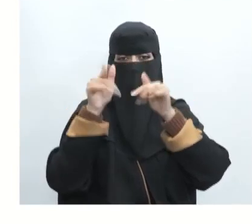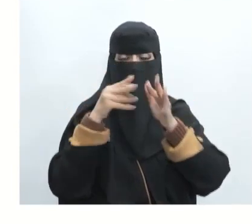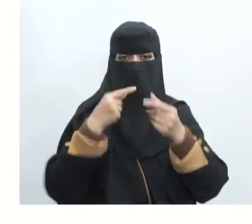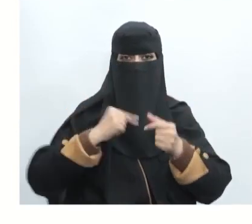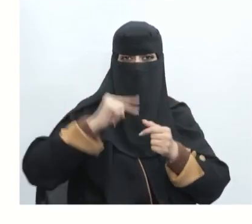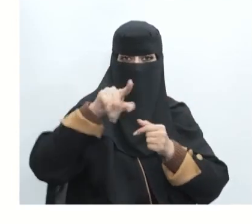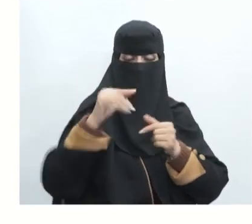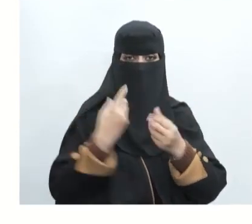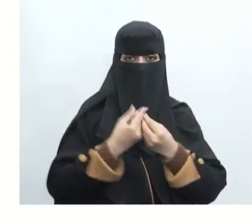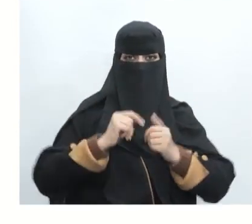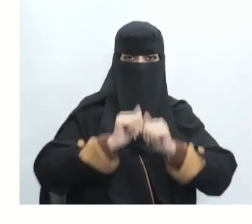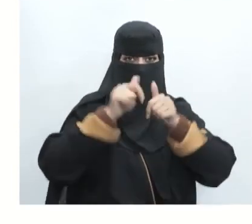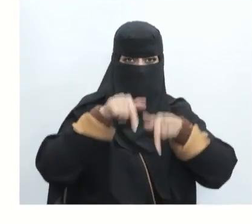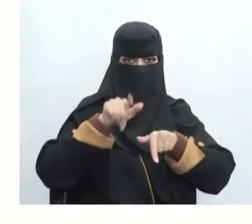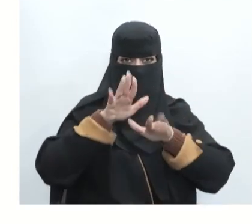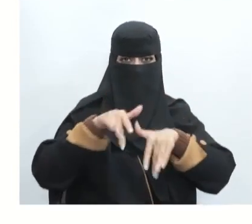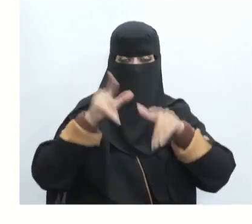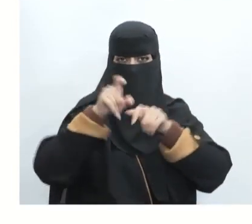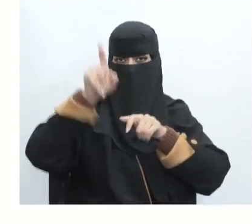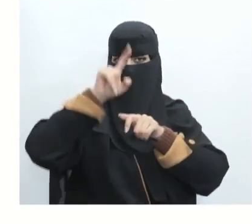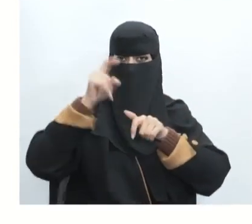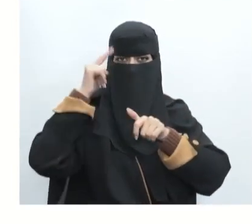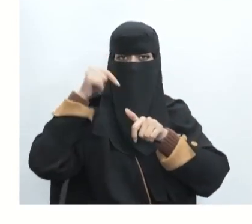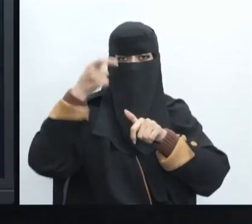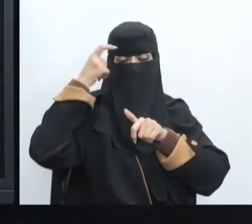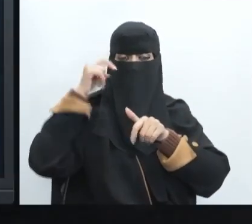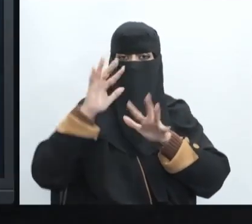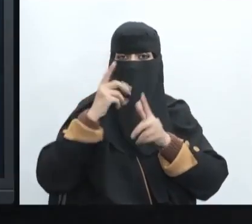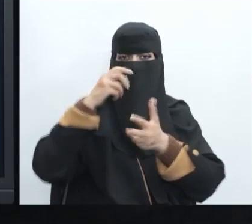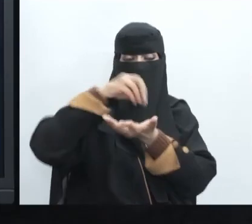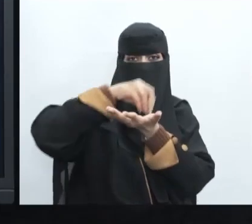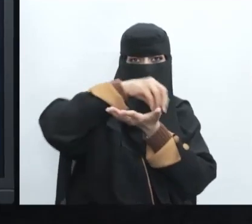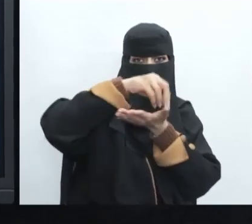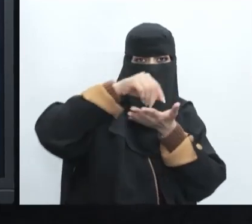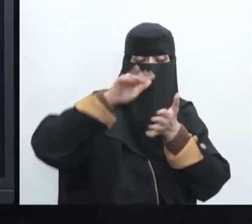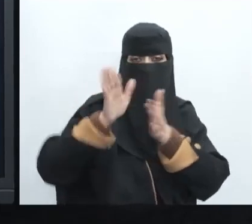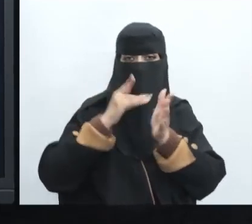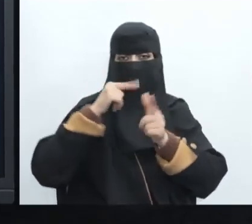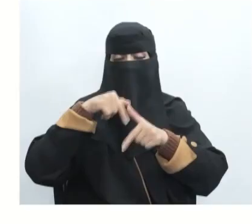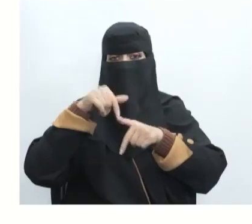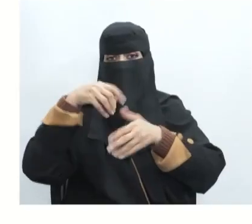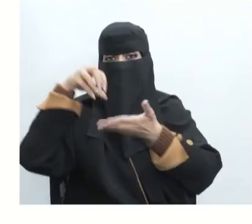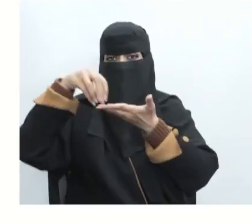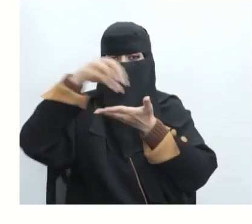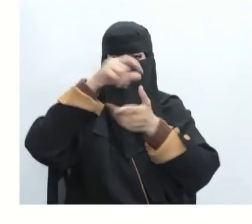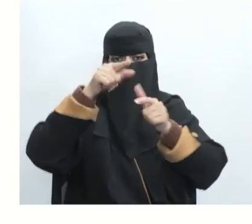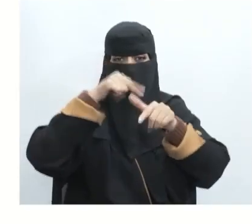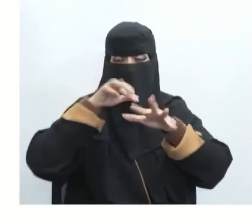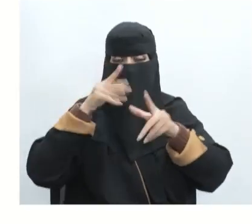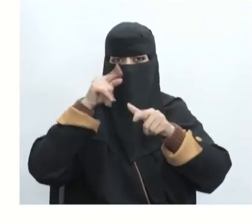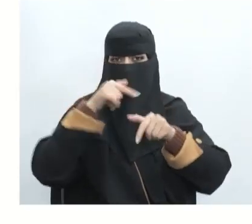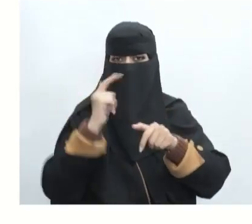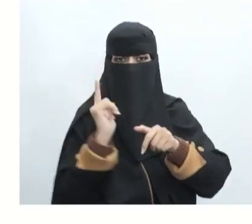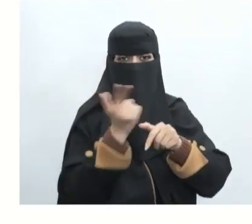انا وانتم استطعنا من خلال هذا السؤال معرفه مواقع ماليزيا واندونيسيا وموزمبيق